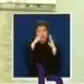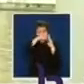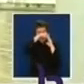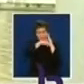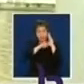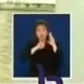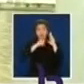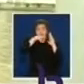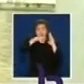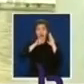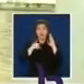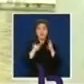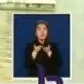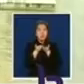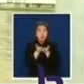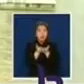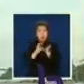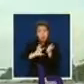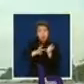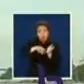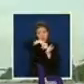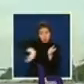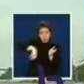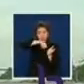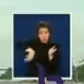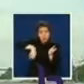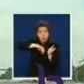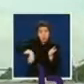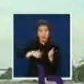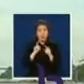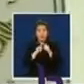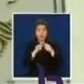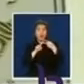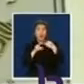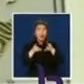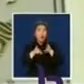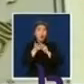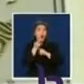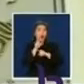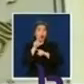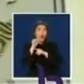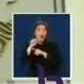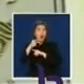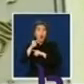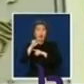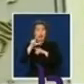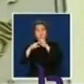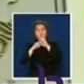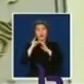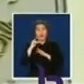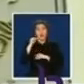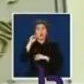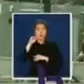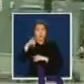ของสนามบินดอนเมืองค่ะขณะที่ระดับน้ำในแม่น้ำเจ้าพระยาวันนี้นะคะซึ่งเป็นวันที่หลายหน่วยงานเฝ้าระวังเป็นพิเศษเนื่องจากว่